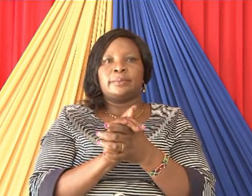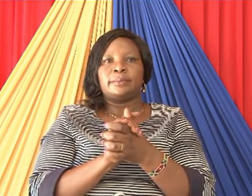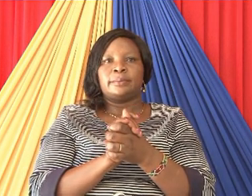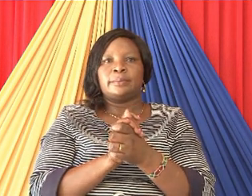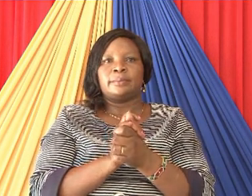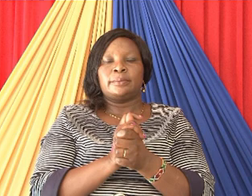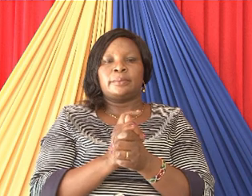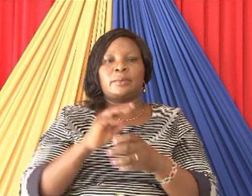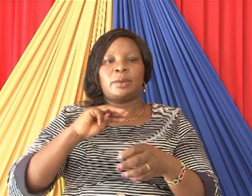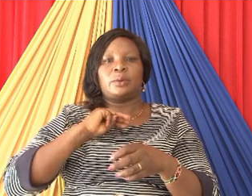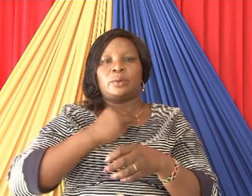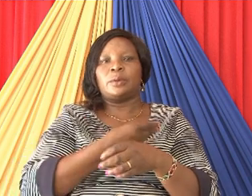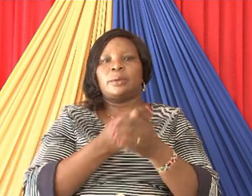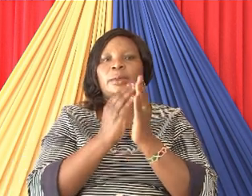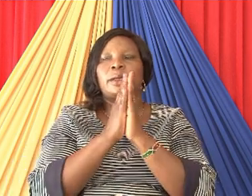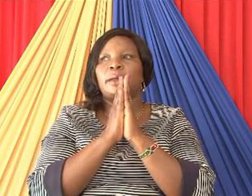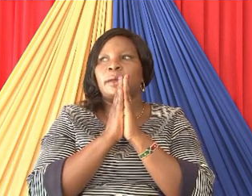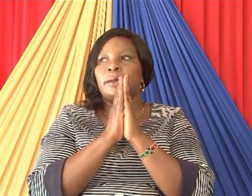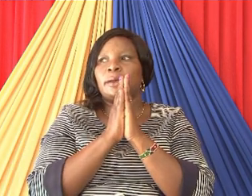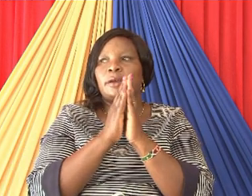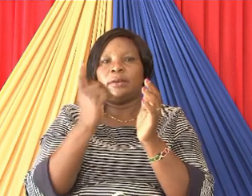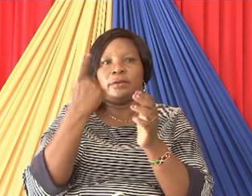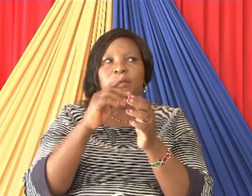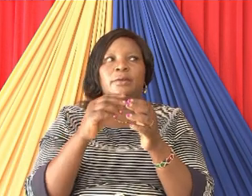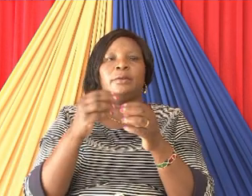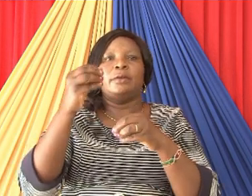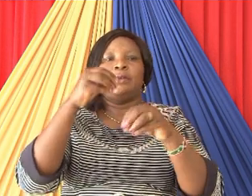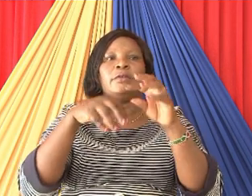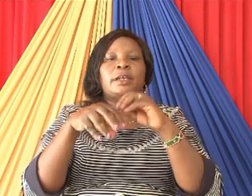Na tuombe kwa matoleo.